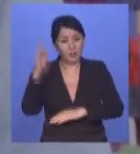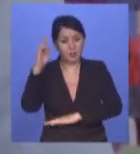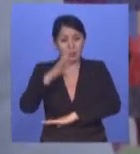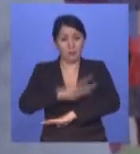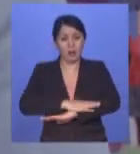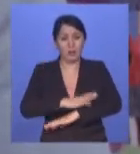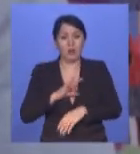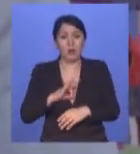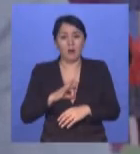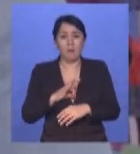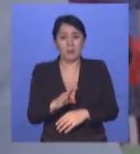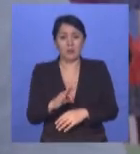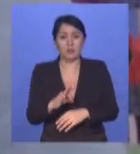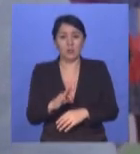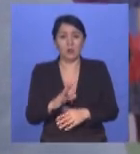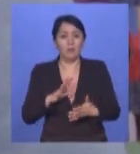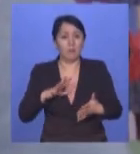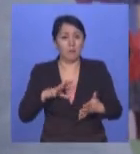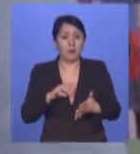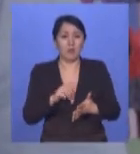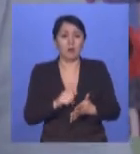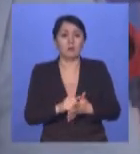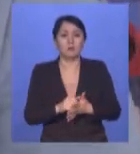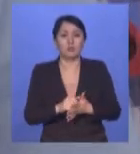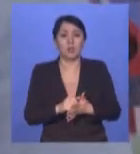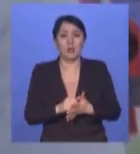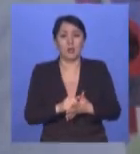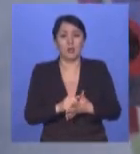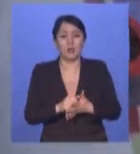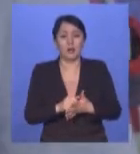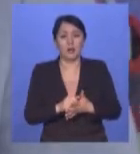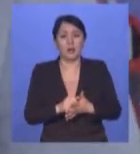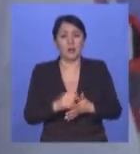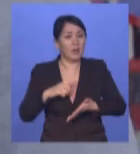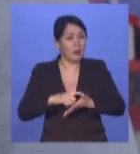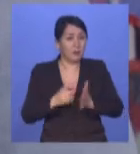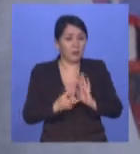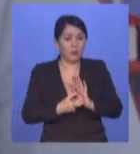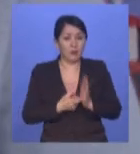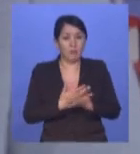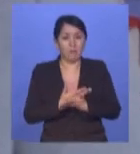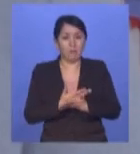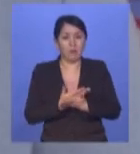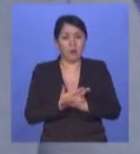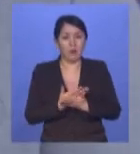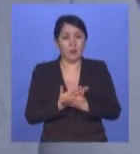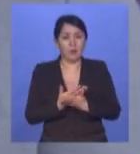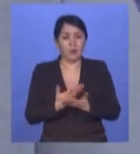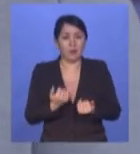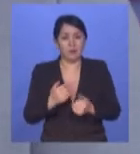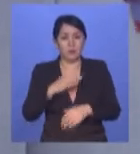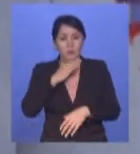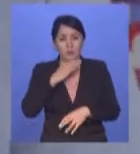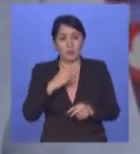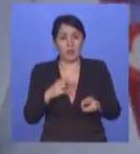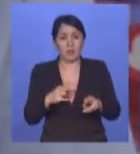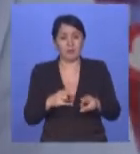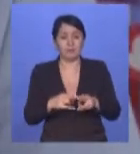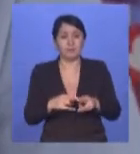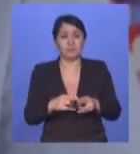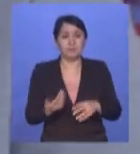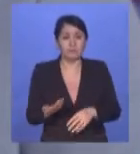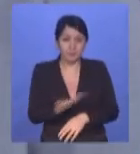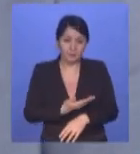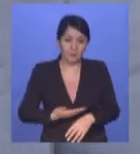жүргізуде осыны тоқтатпай ары қарай айналыса беру. Мысалы, бізде кабинет жоқ, анау жоқ, мынау жоқ деп мұғалімдер көп нәрсені шектеліп қалады. Енді